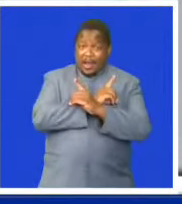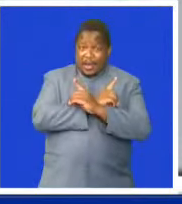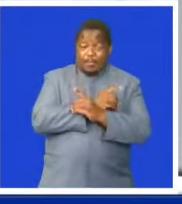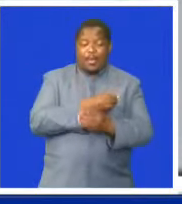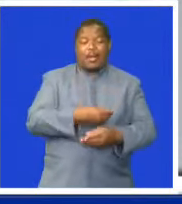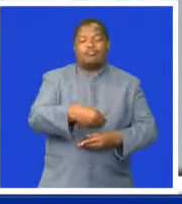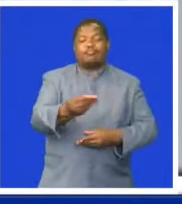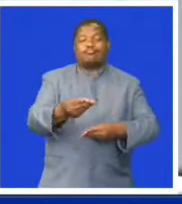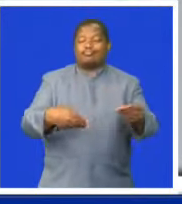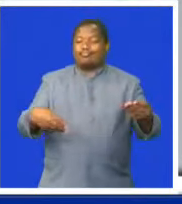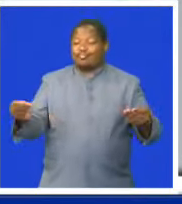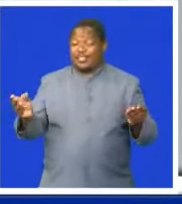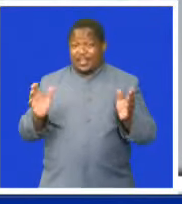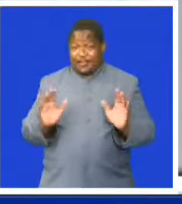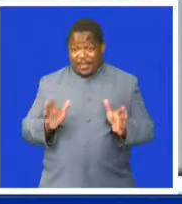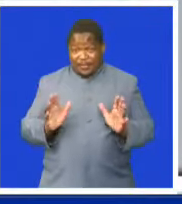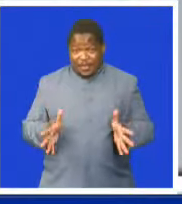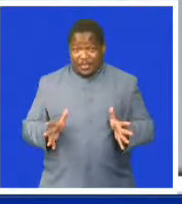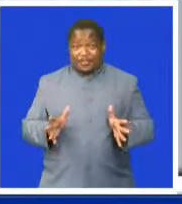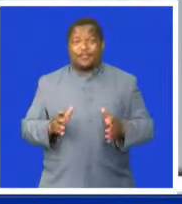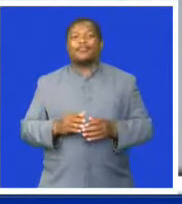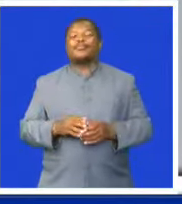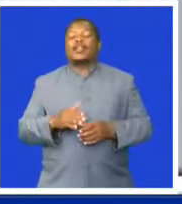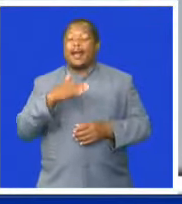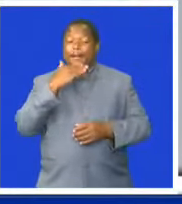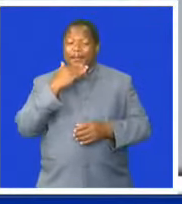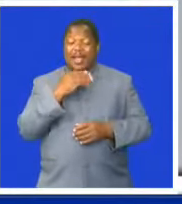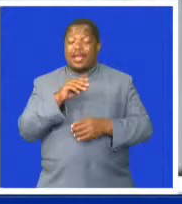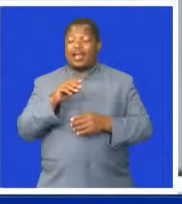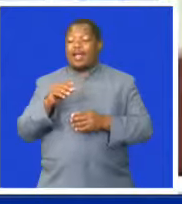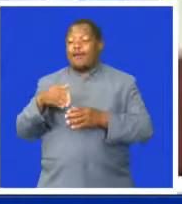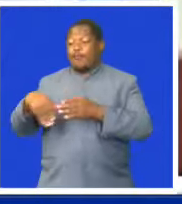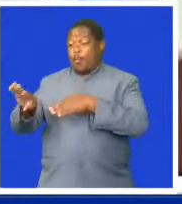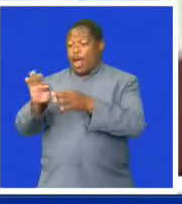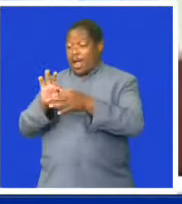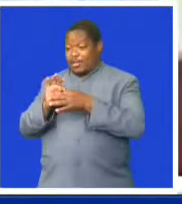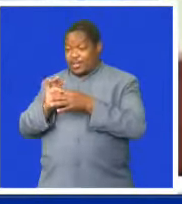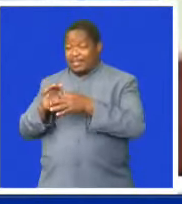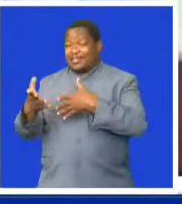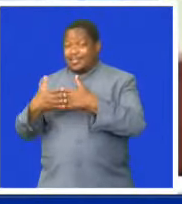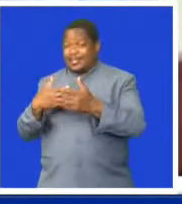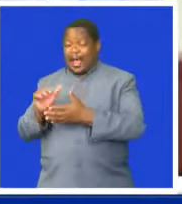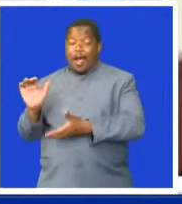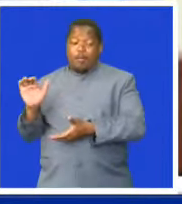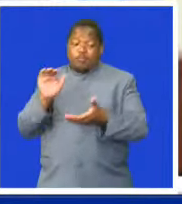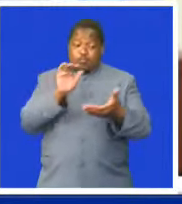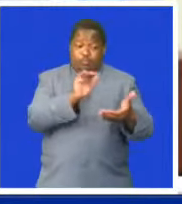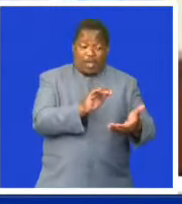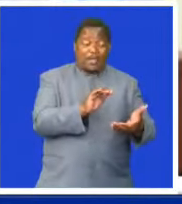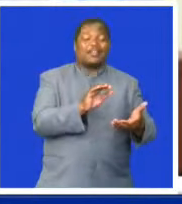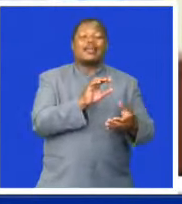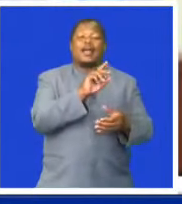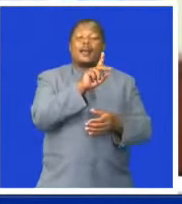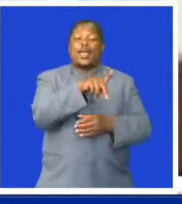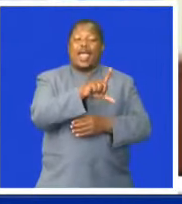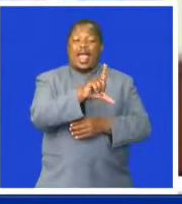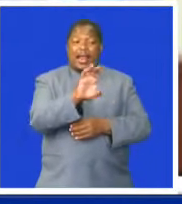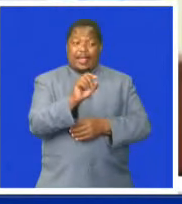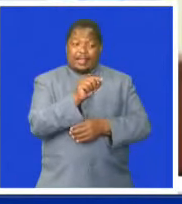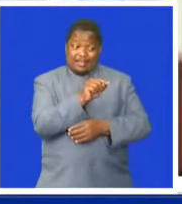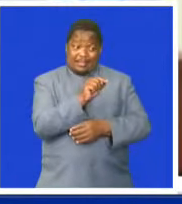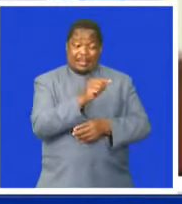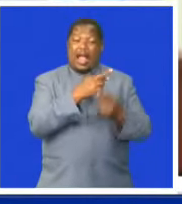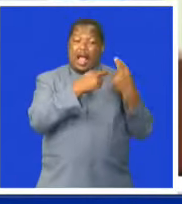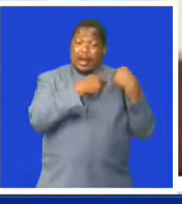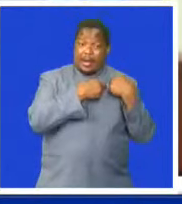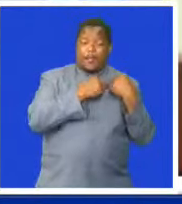lathule inhlangano ne-Premier League lokunyele toniketa wona emacembu. Lobuke kusebenza kwelovisi nenhlangano ye-Premier League Petros Vilakati ukhuthatha